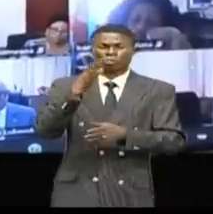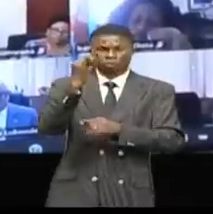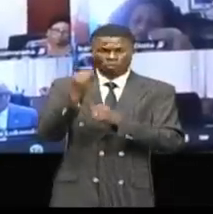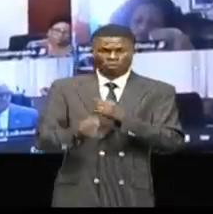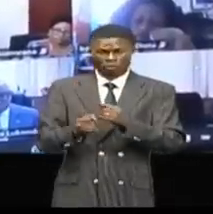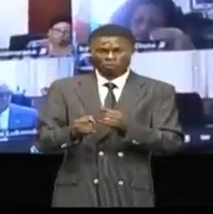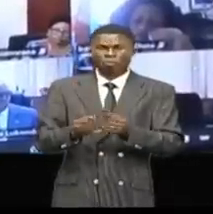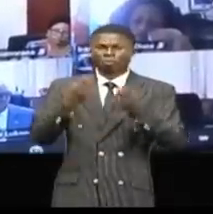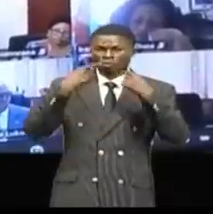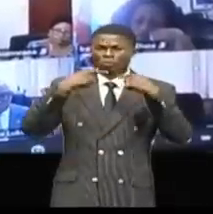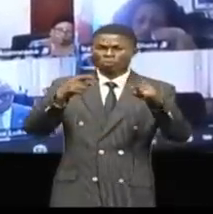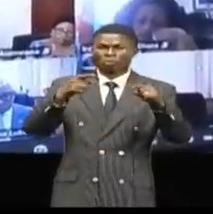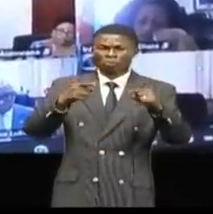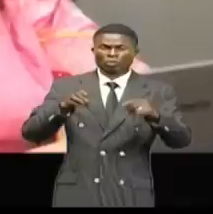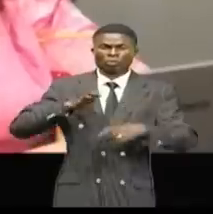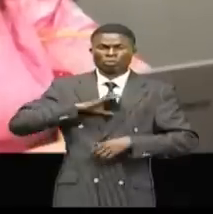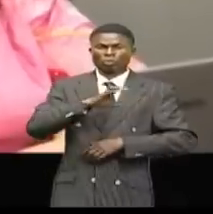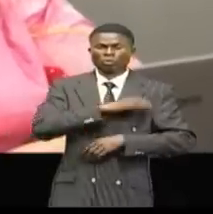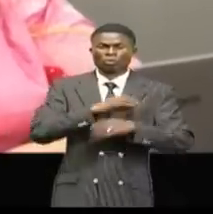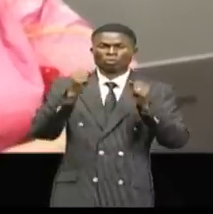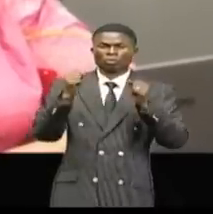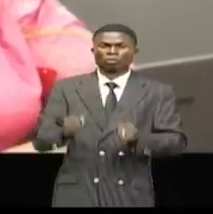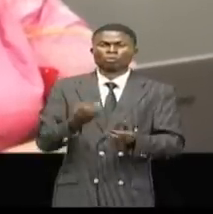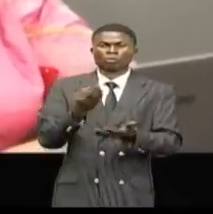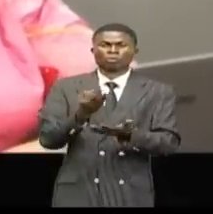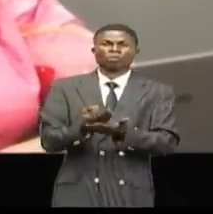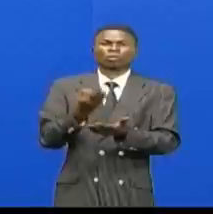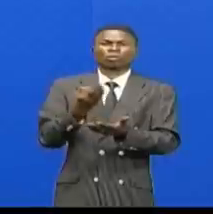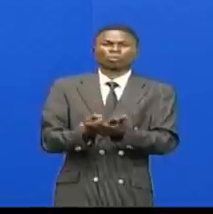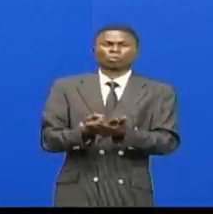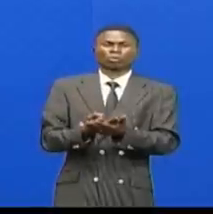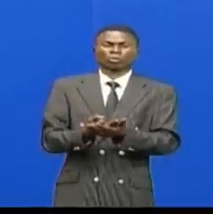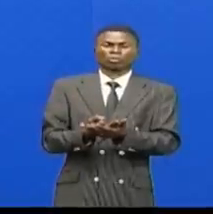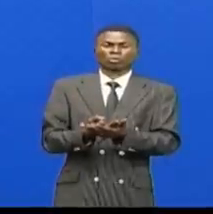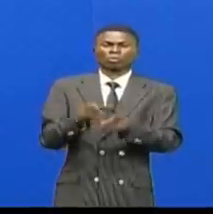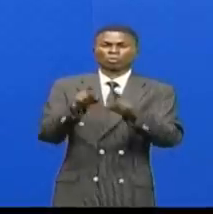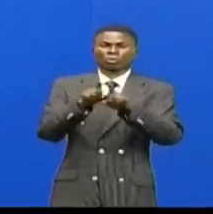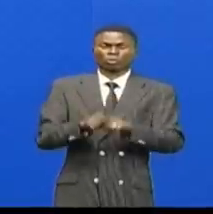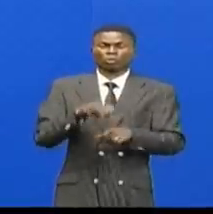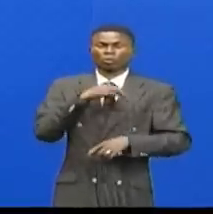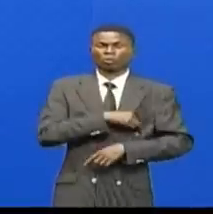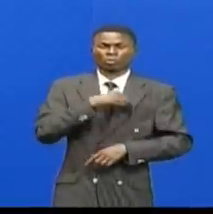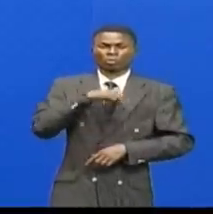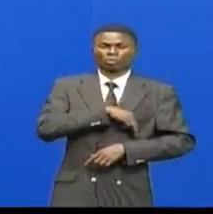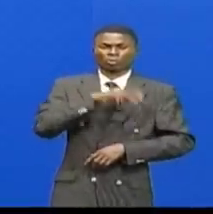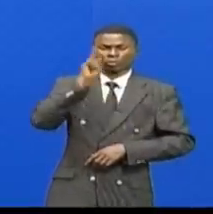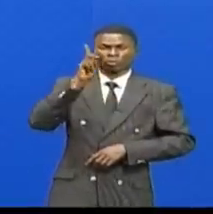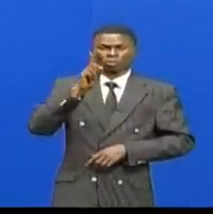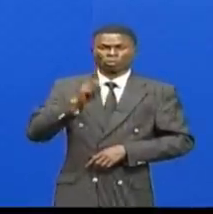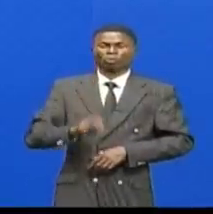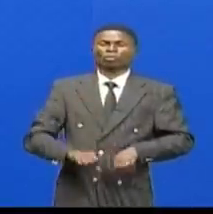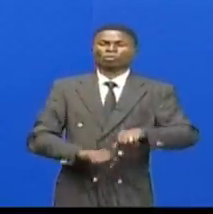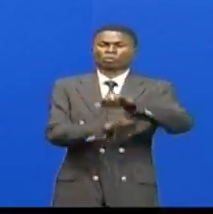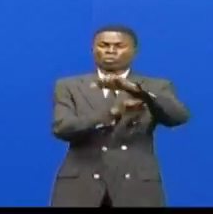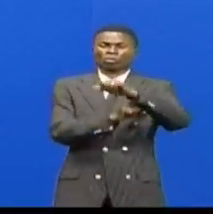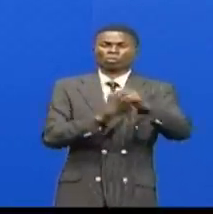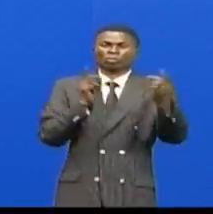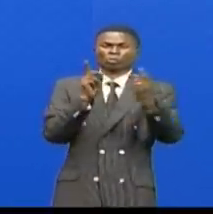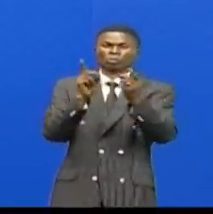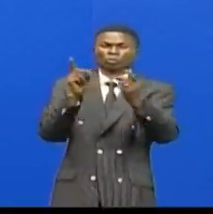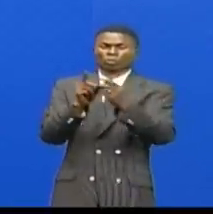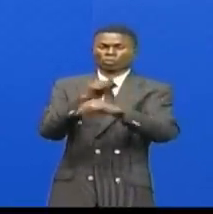en rappelant que le comité de stabilité financière a notamment pour mission de favoriser la concertation entre